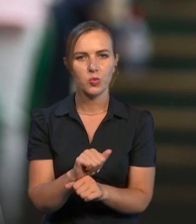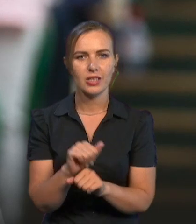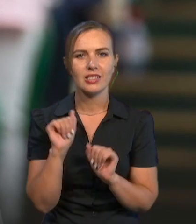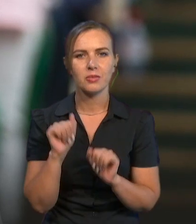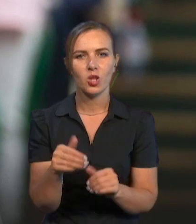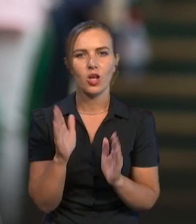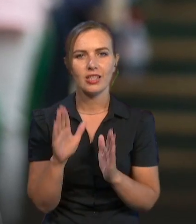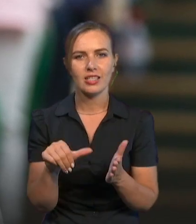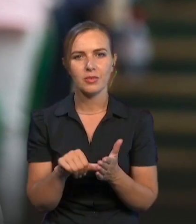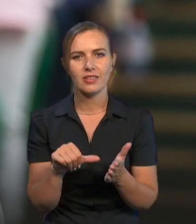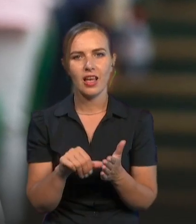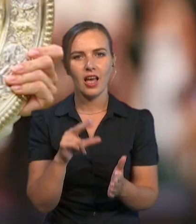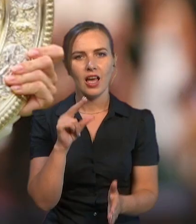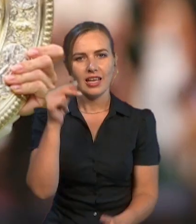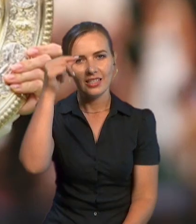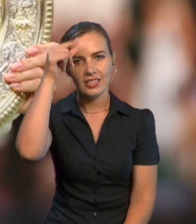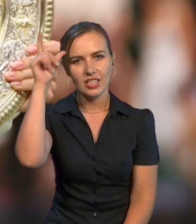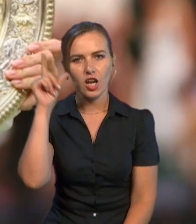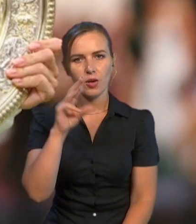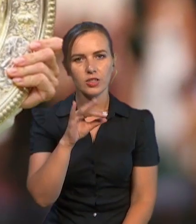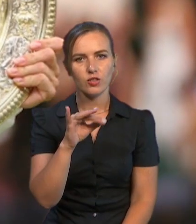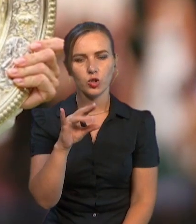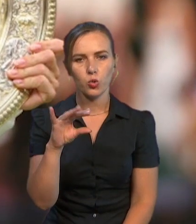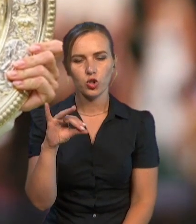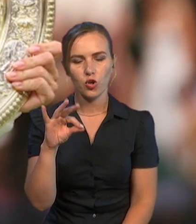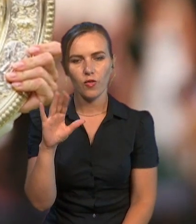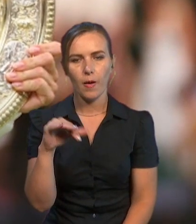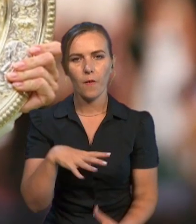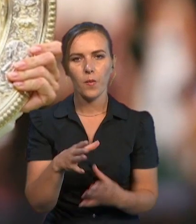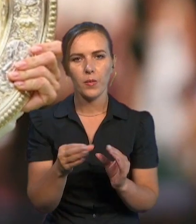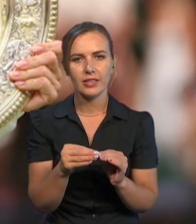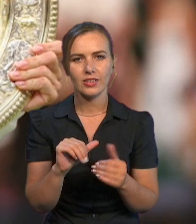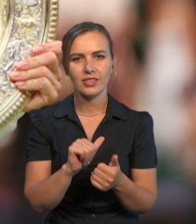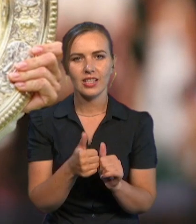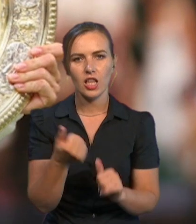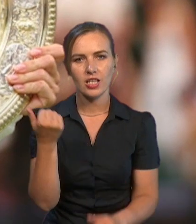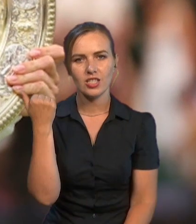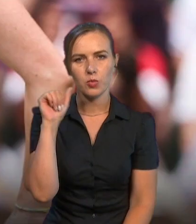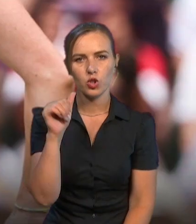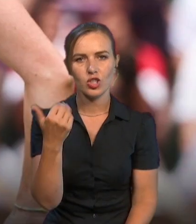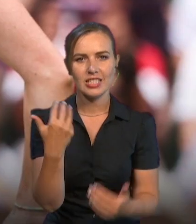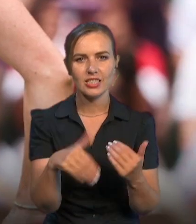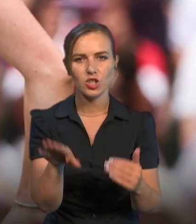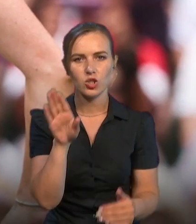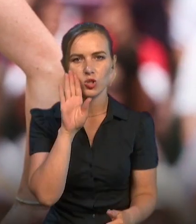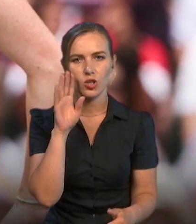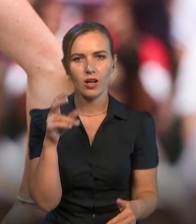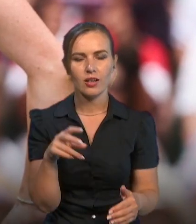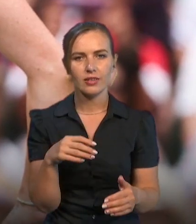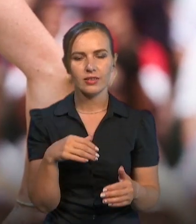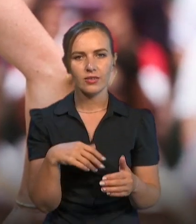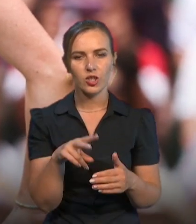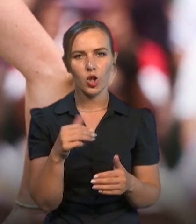лише представниця Чехії Маркета Вондроушева, яка у підсумку і стала чемпіонкою серед жінок. Вихід Світоліної до